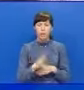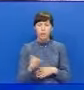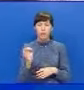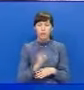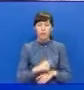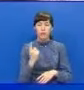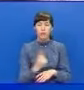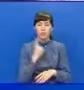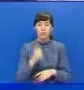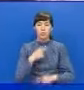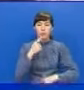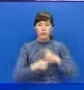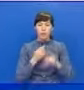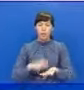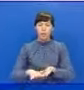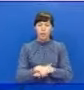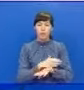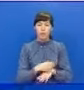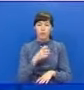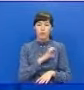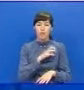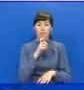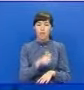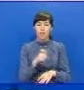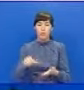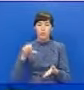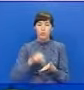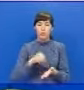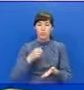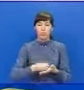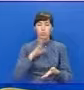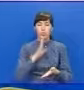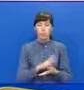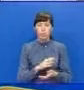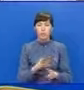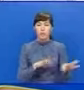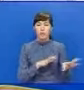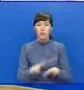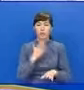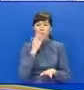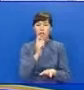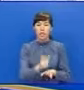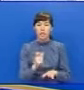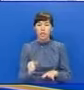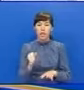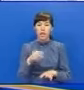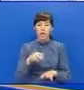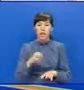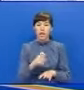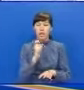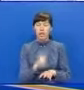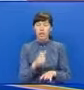ең алдымен дәстүрлі дала ақсүйектерінің өкілдері еді деп баға берген болатын. Кеште баяндамашылар алаш зиялылары